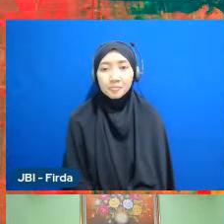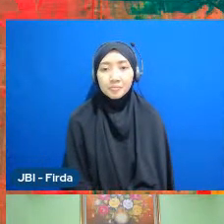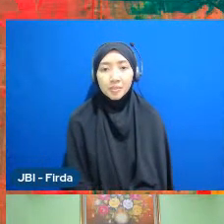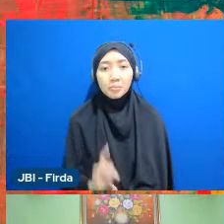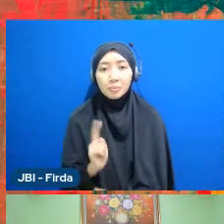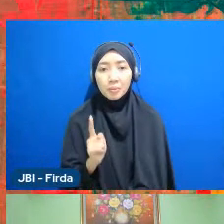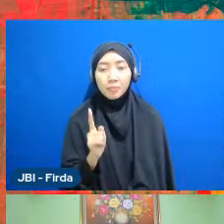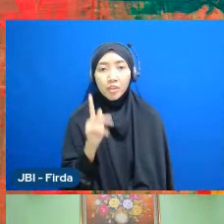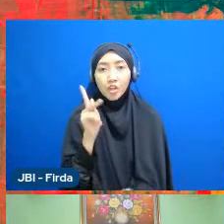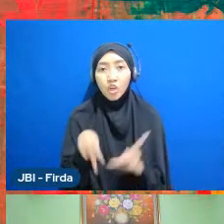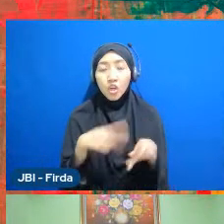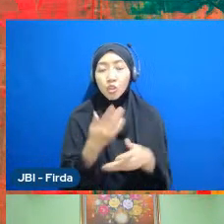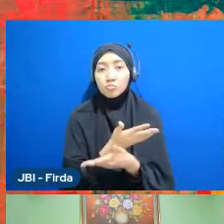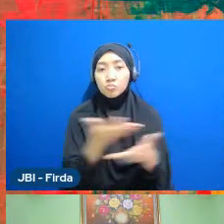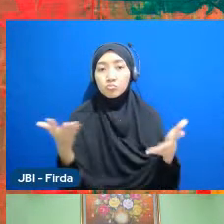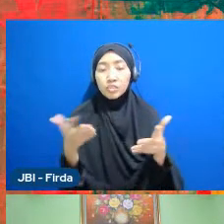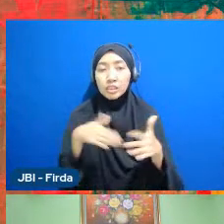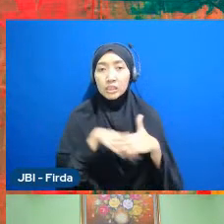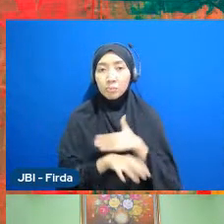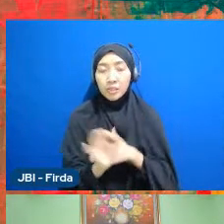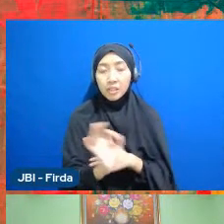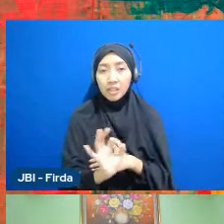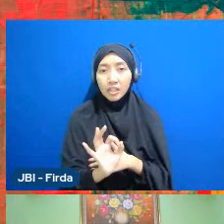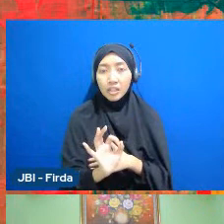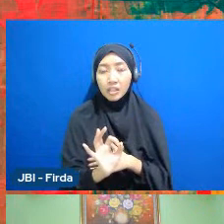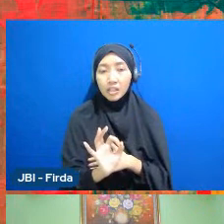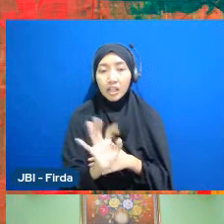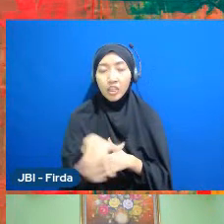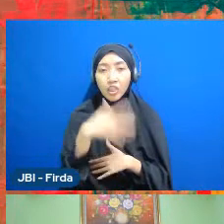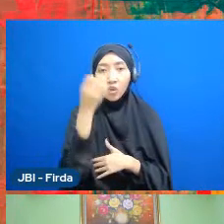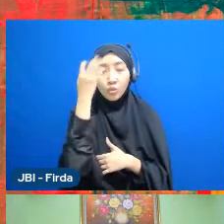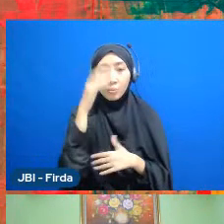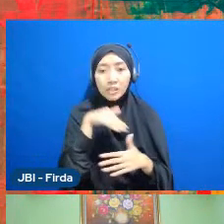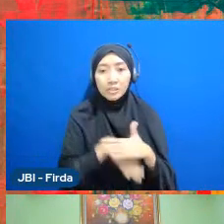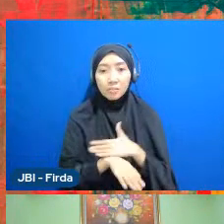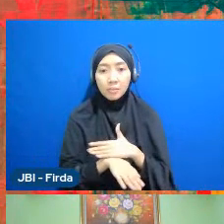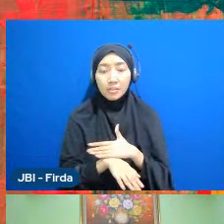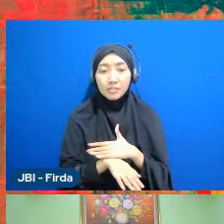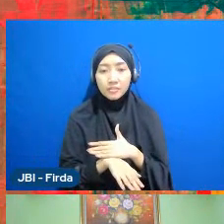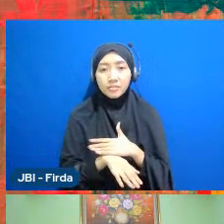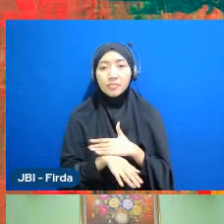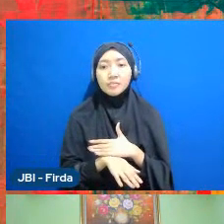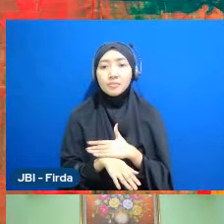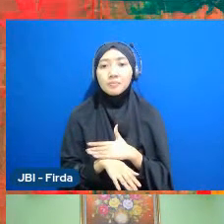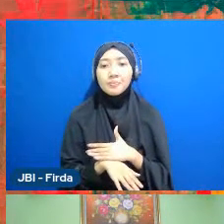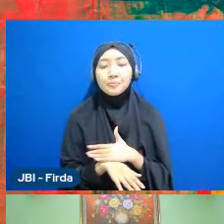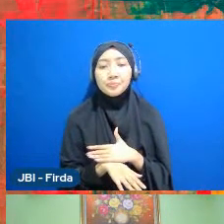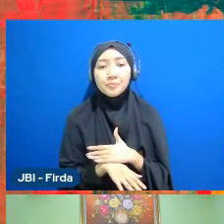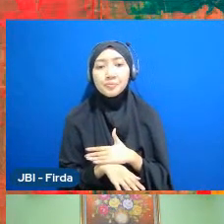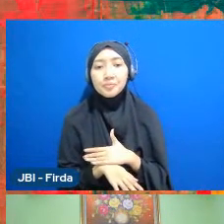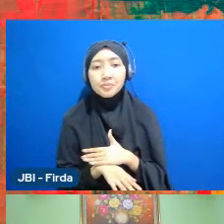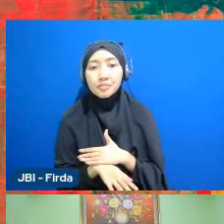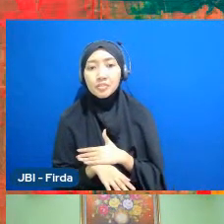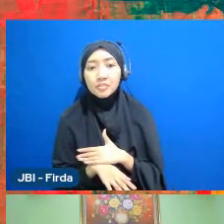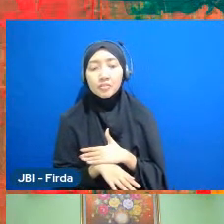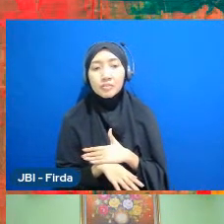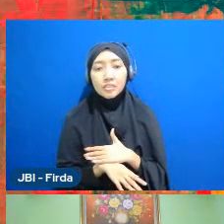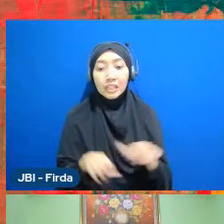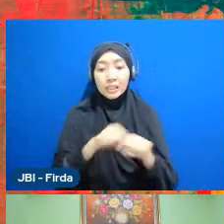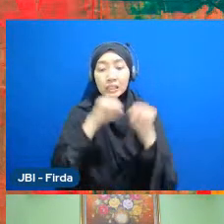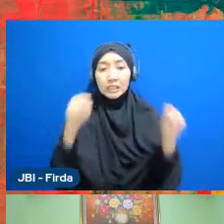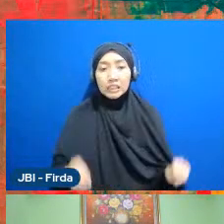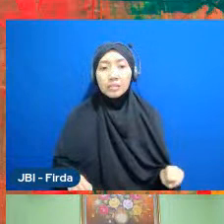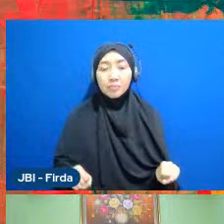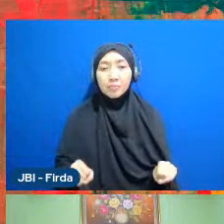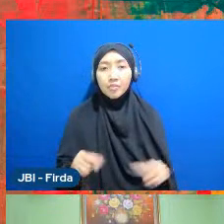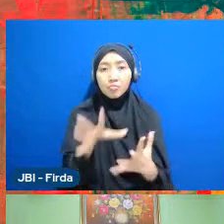kalau sahabat tidak klik simpan atau lupa simpan, ini akan tidak akan terekam oleh sistem. Dan